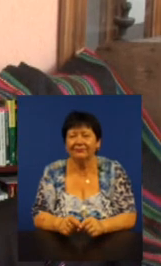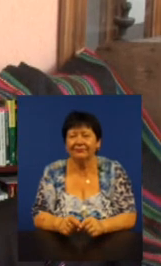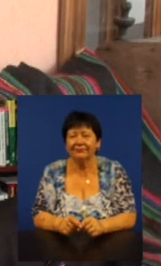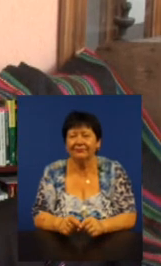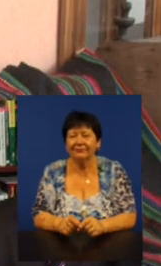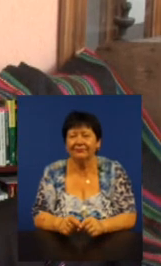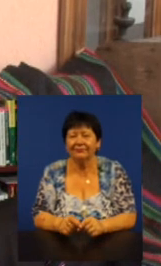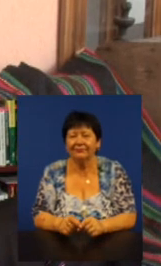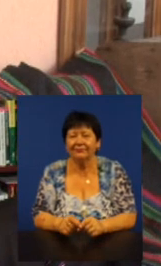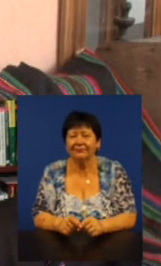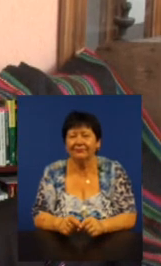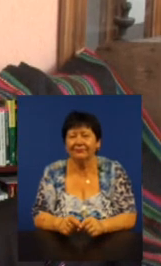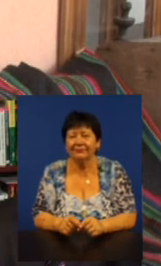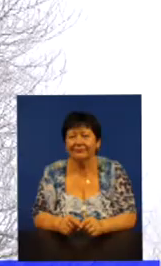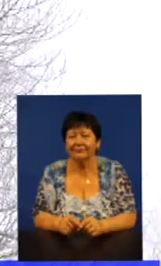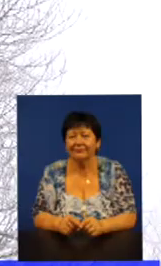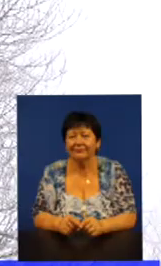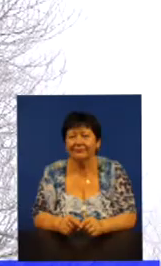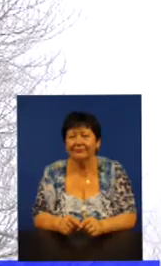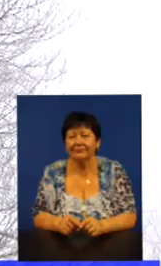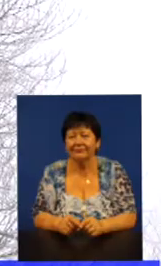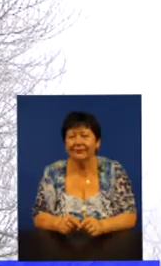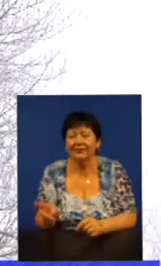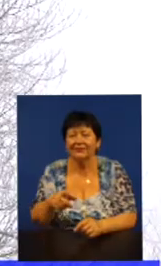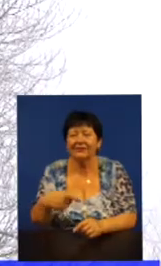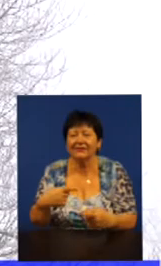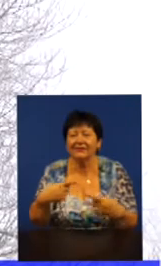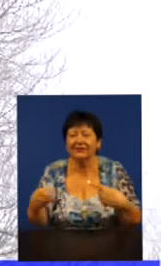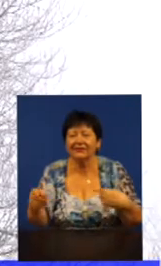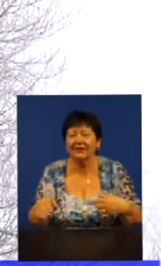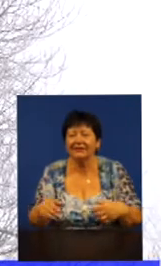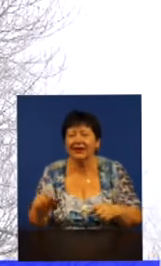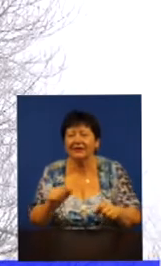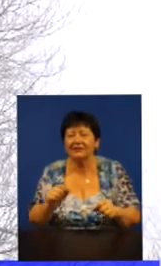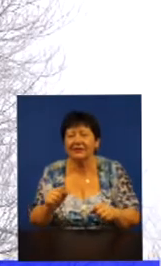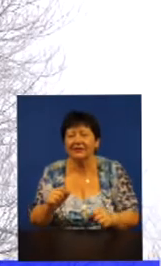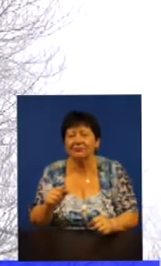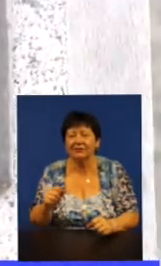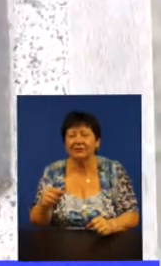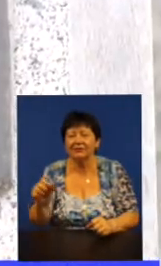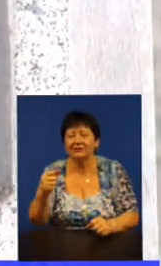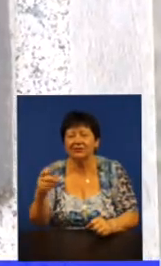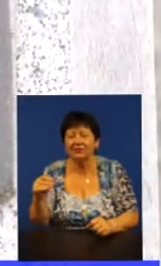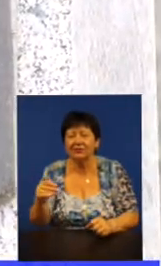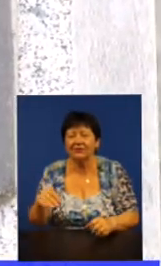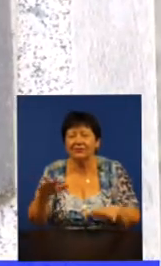fac îmbrățișările. Da. Diversă este activitatea socială pentru Ion Ciumeică, președinte al